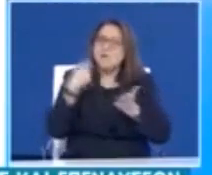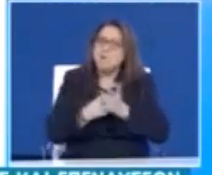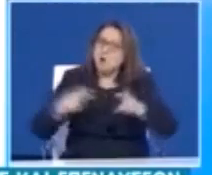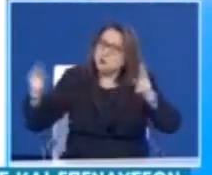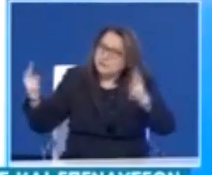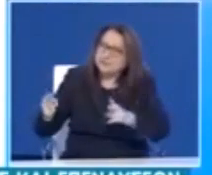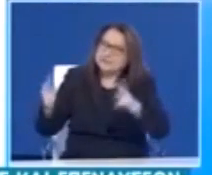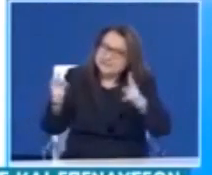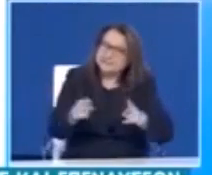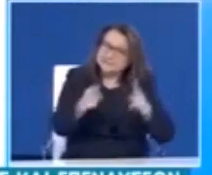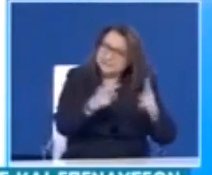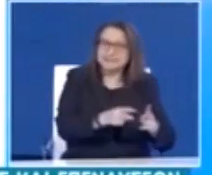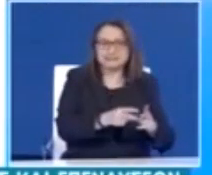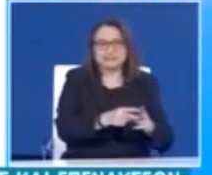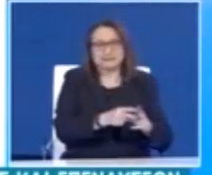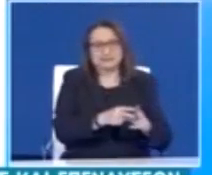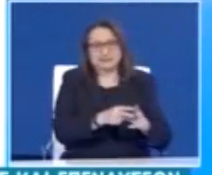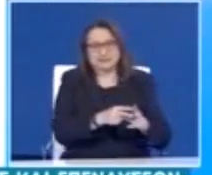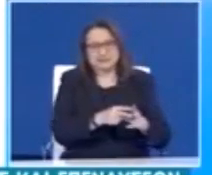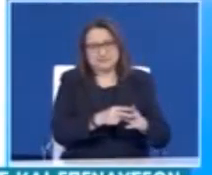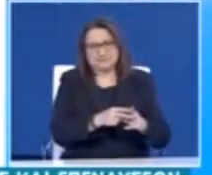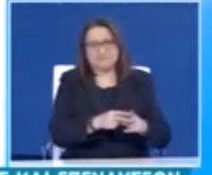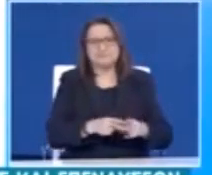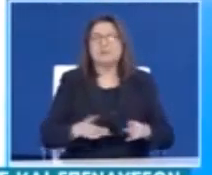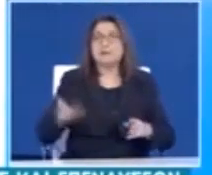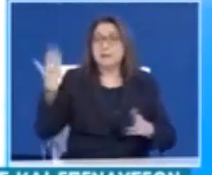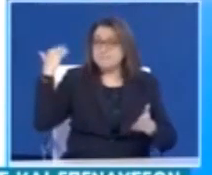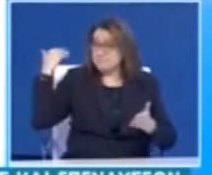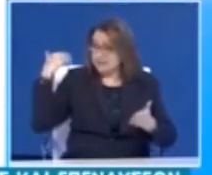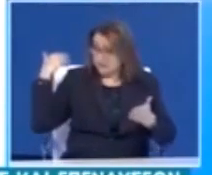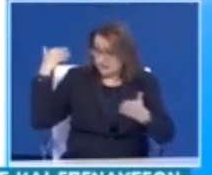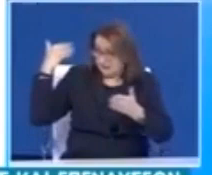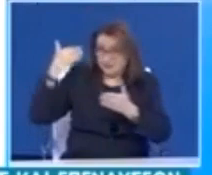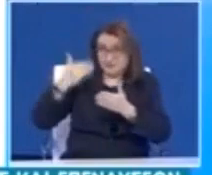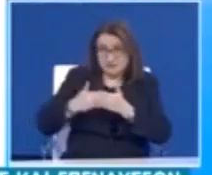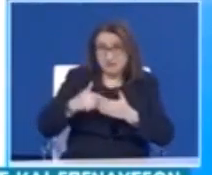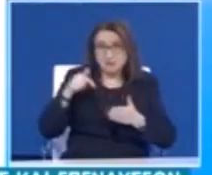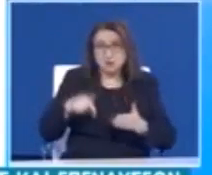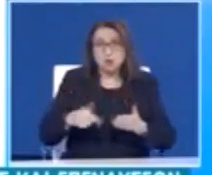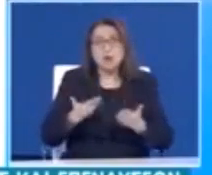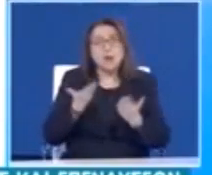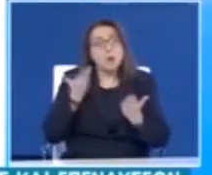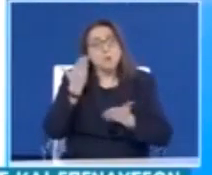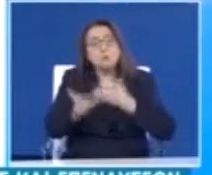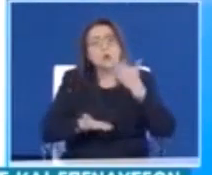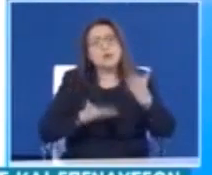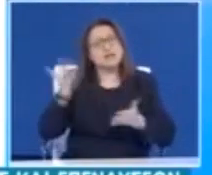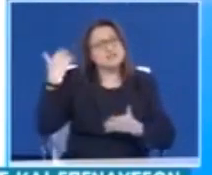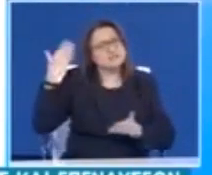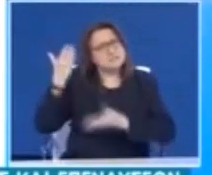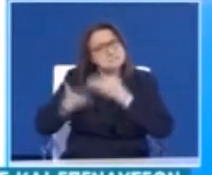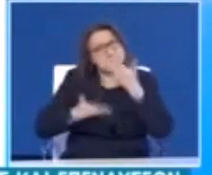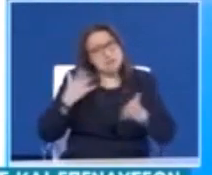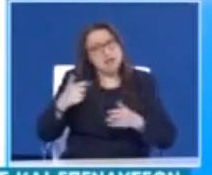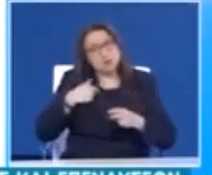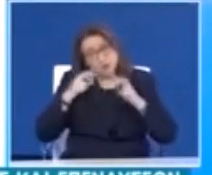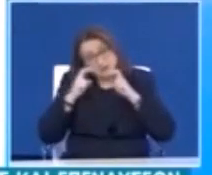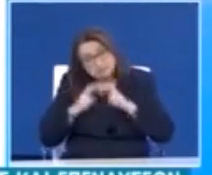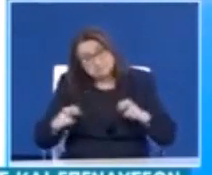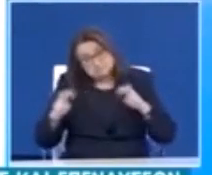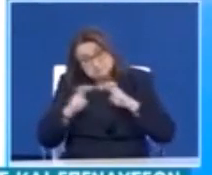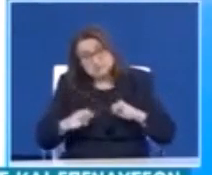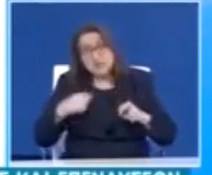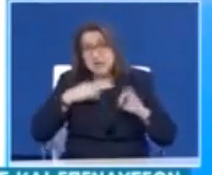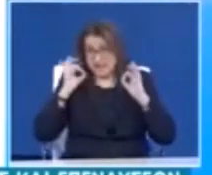κύκλο ο οποίος έληξε και του οποίου προτάσεις αναλύουμε και εγκρίνουμε κατά προτεραιότητα, ενώ ήταν να εγκριθούν